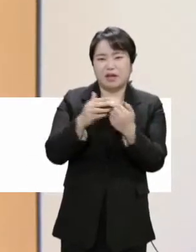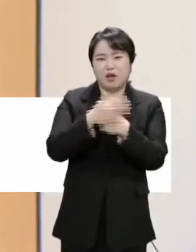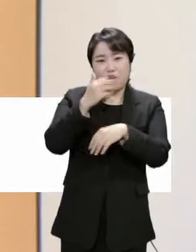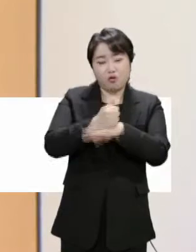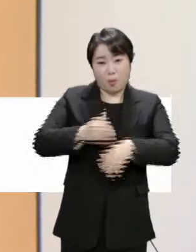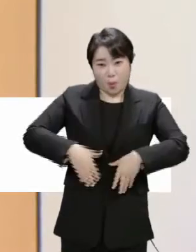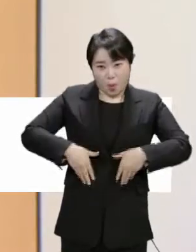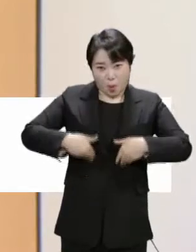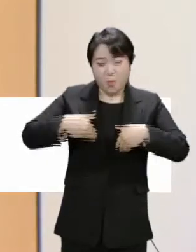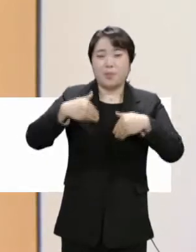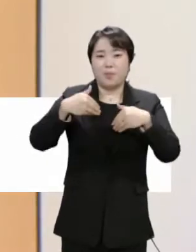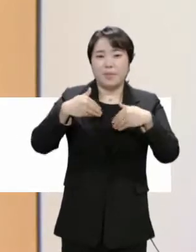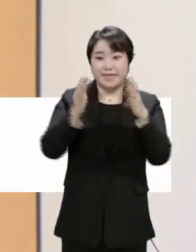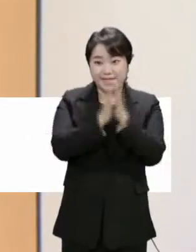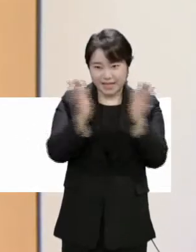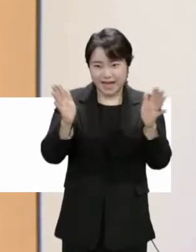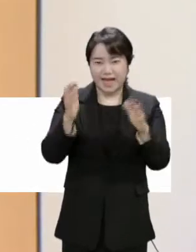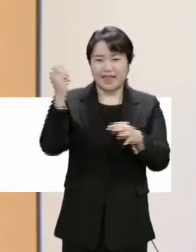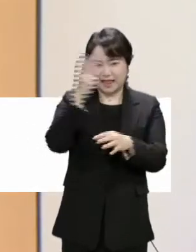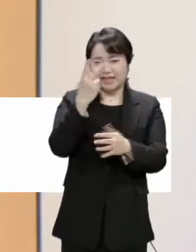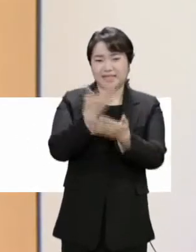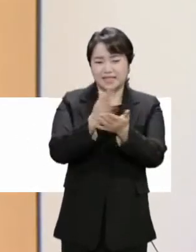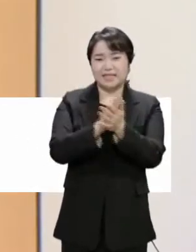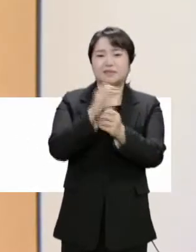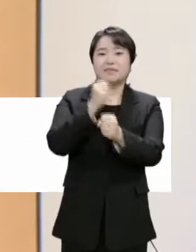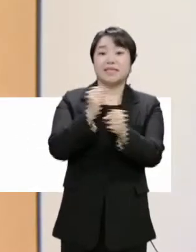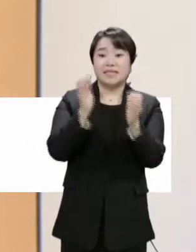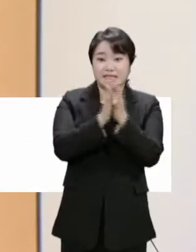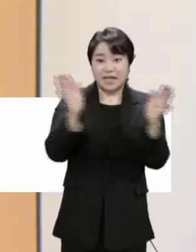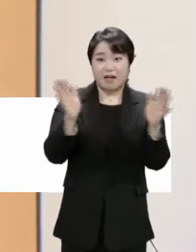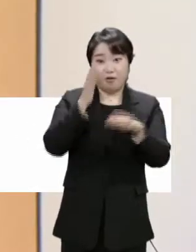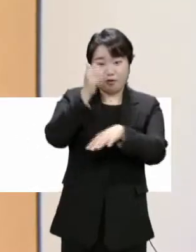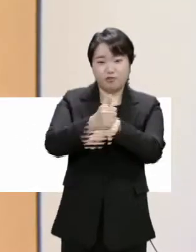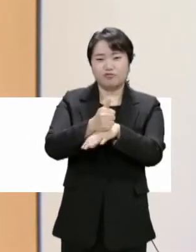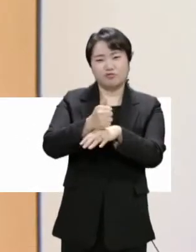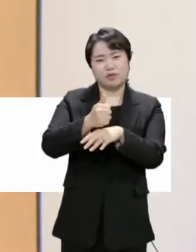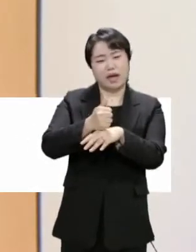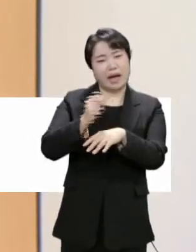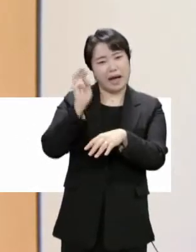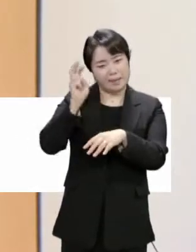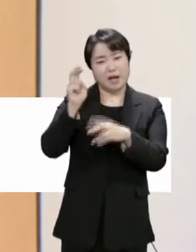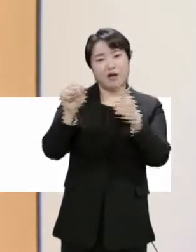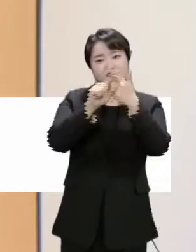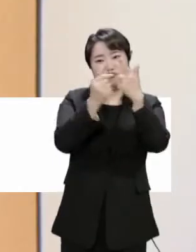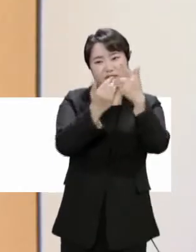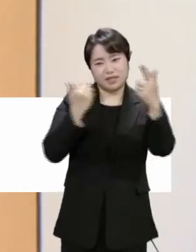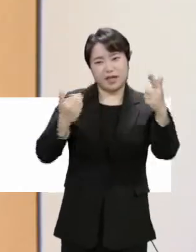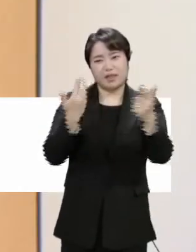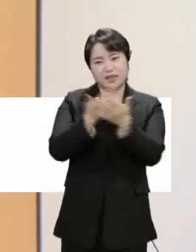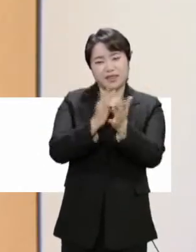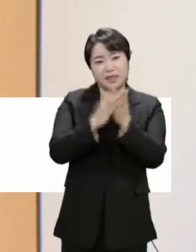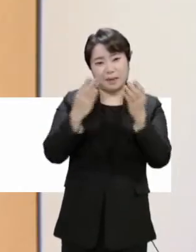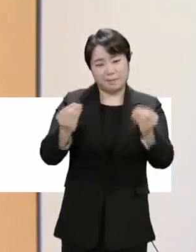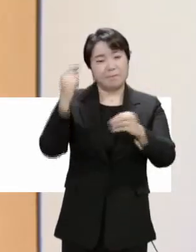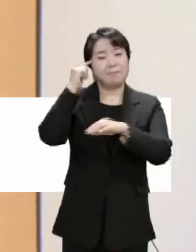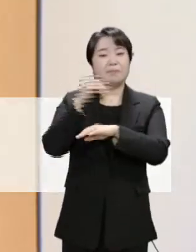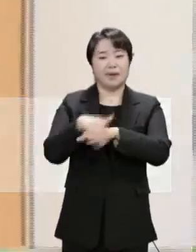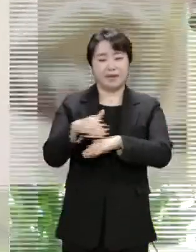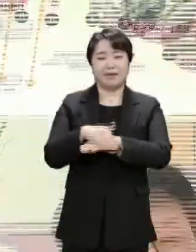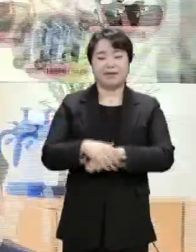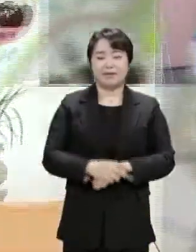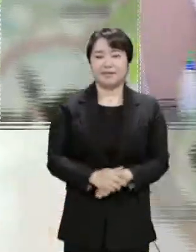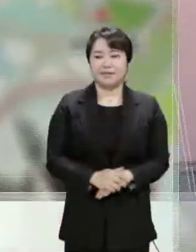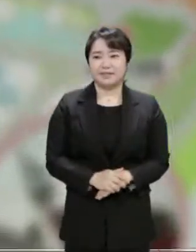되면은 곧바로 공사 착수가 들어가고 그래서 전체적으로 올해 상반기 안에는 공사가 다 마무리할 예정이 있습니다.